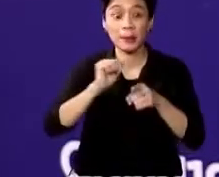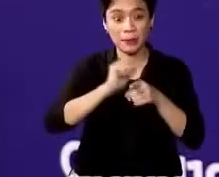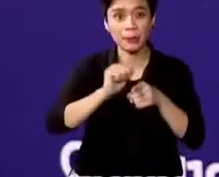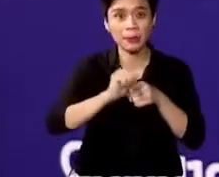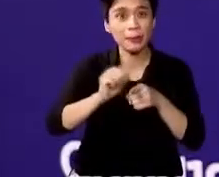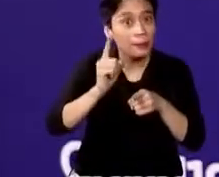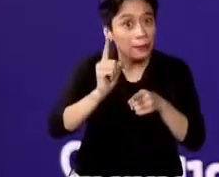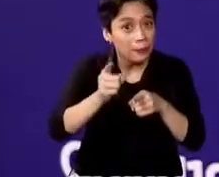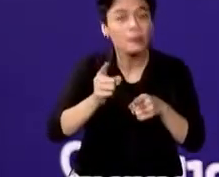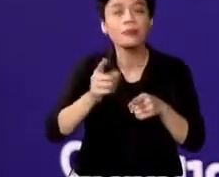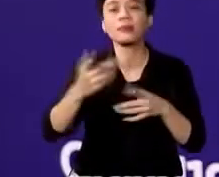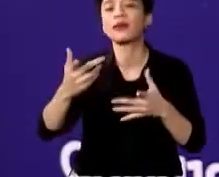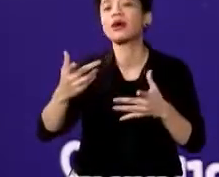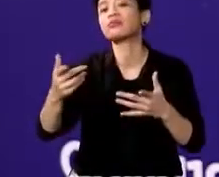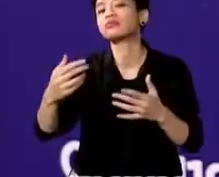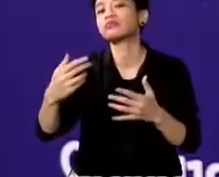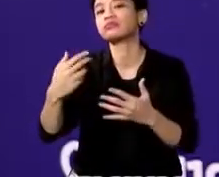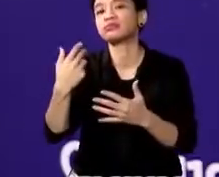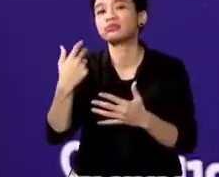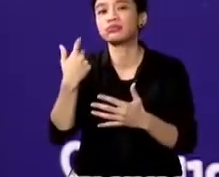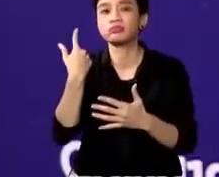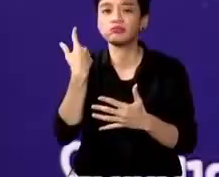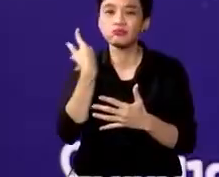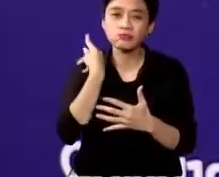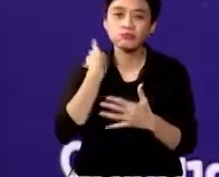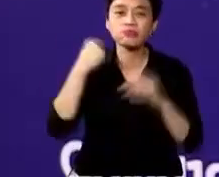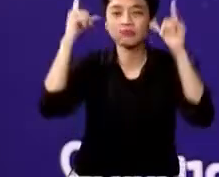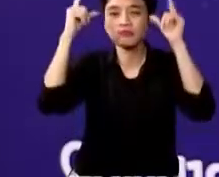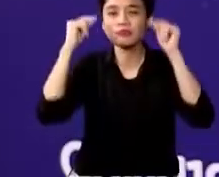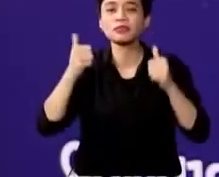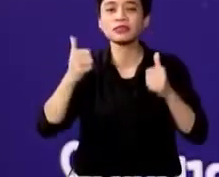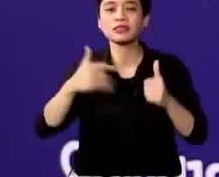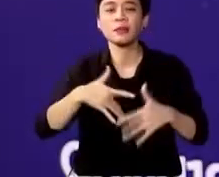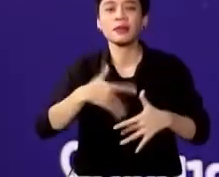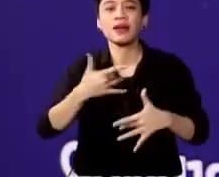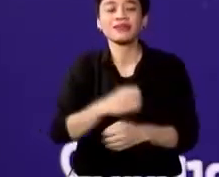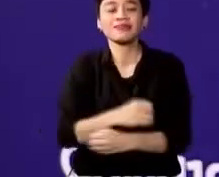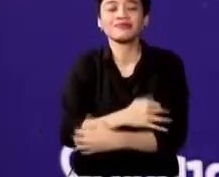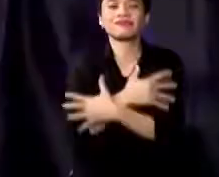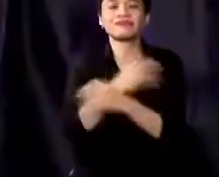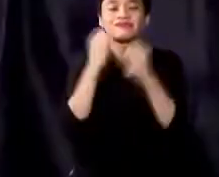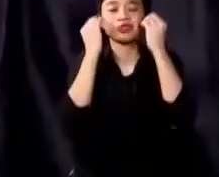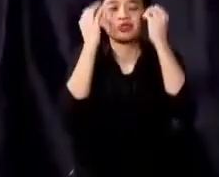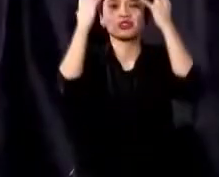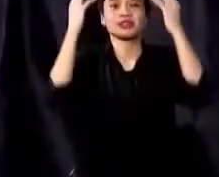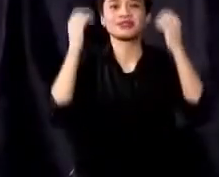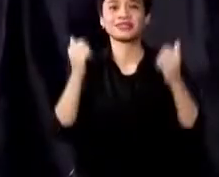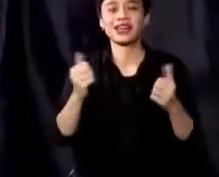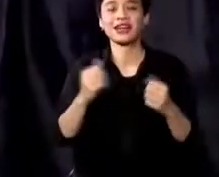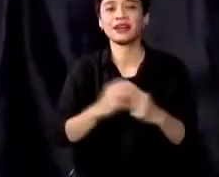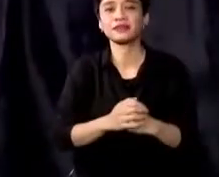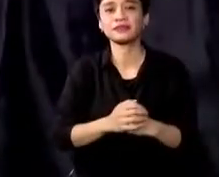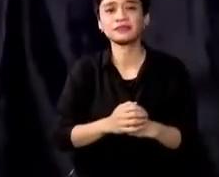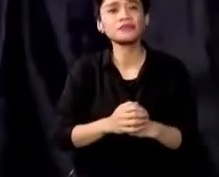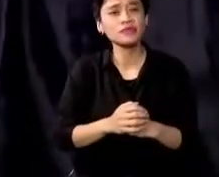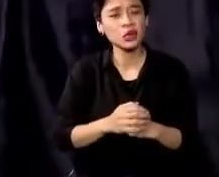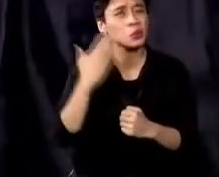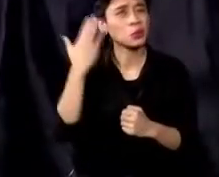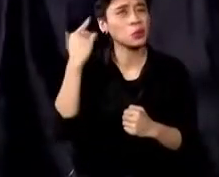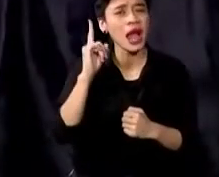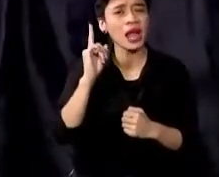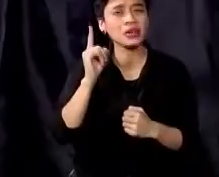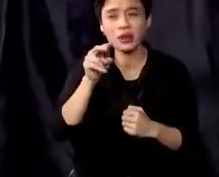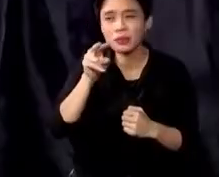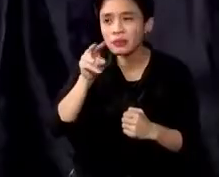yang sangat kondusif untuk para ee nakes ini ya Iya karena kabarnya ada juga beberapa tenaga kesehatan yang akhirnya mengalami